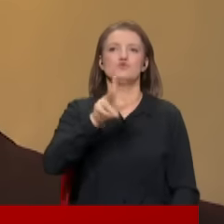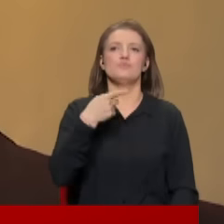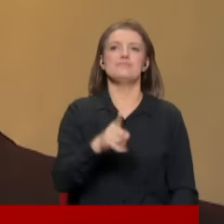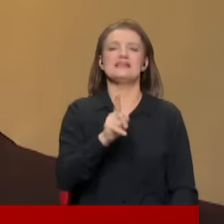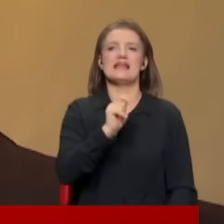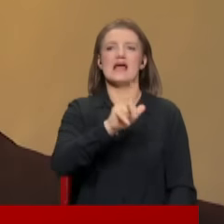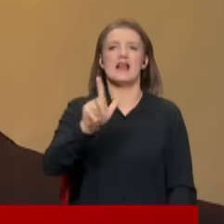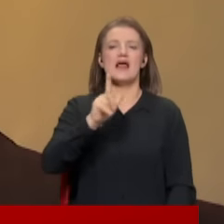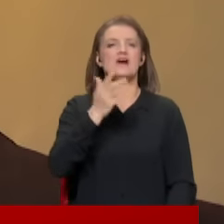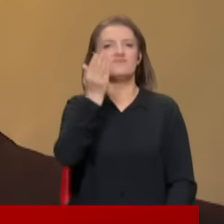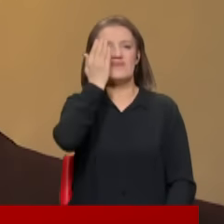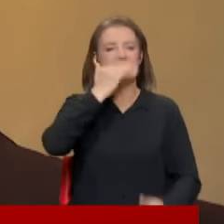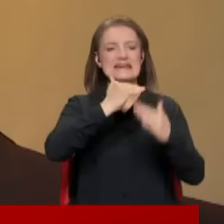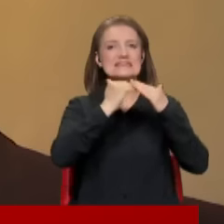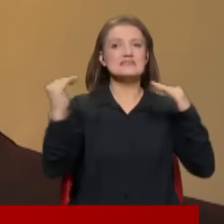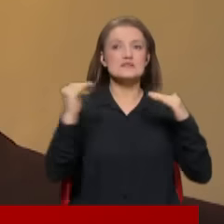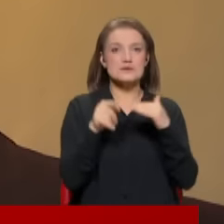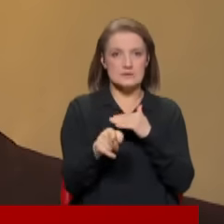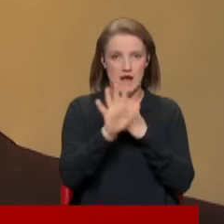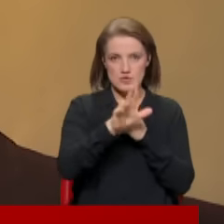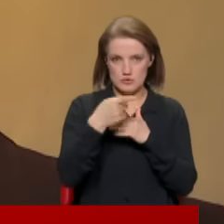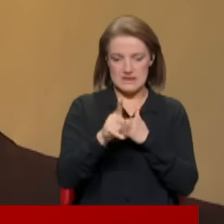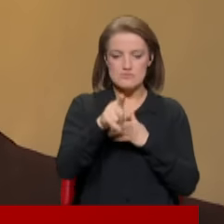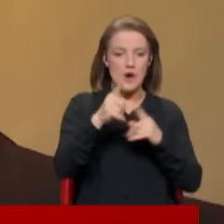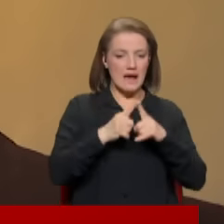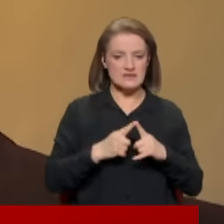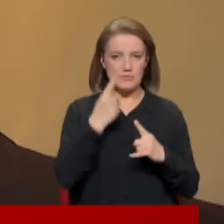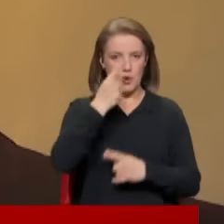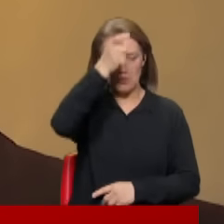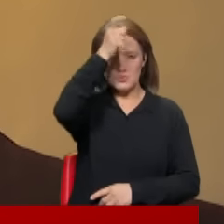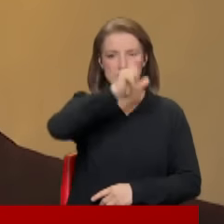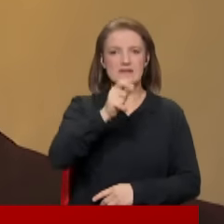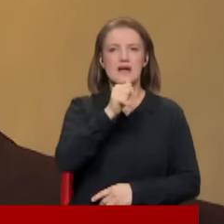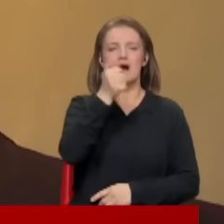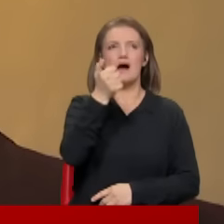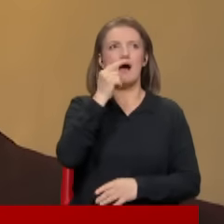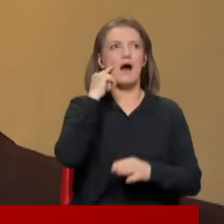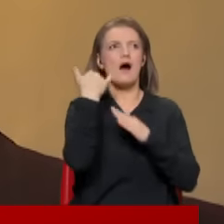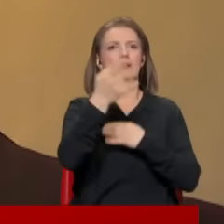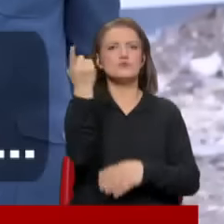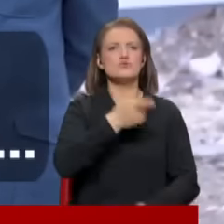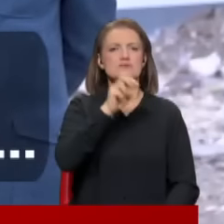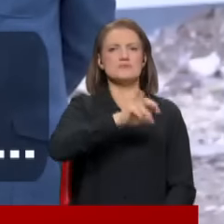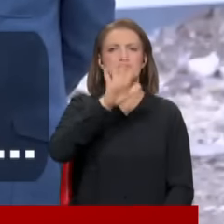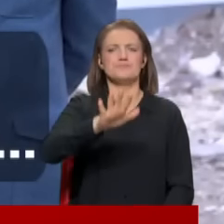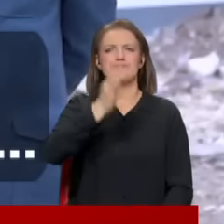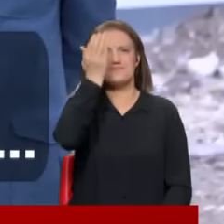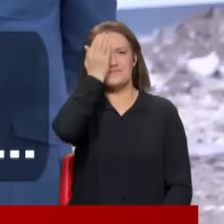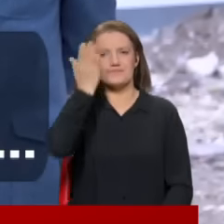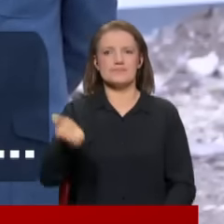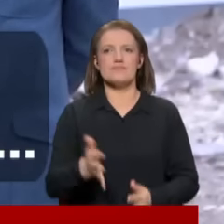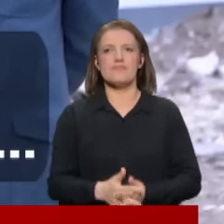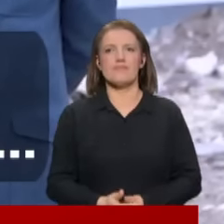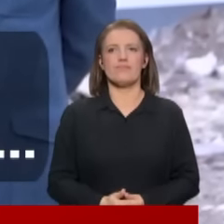lira yoksulluk sınırı, 53 bin lira. Bu hesaba göre Türkiye'de halkın %85'i yoksul. Elazığ